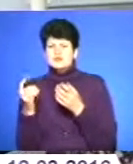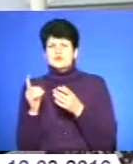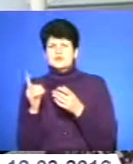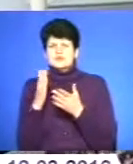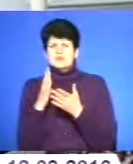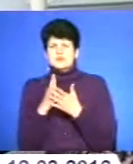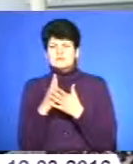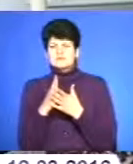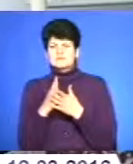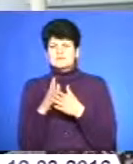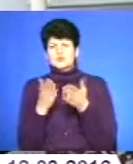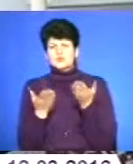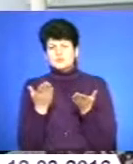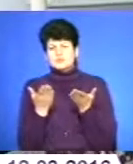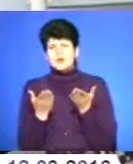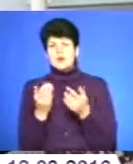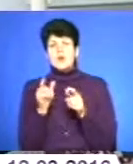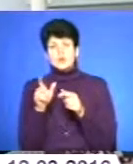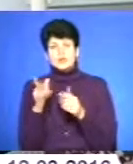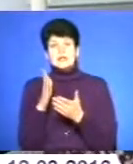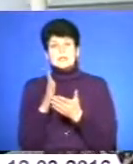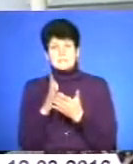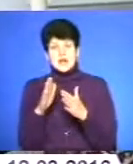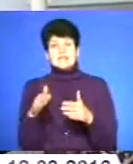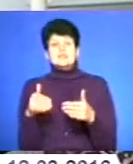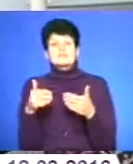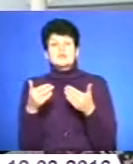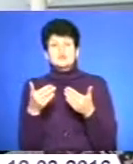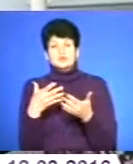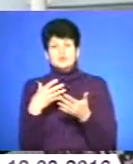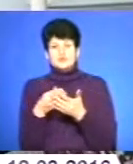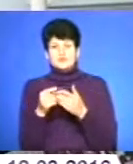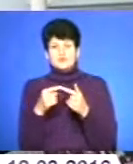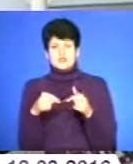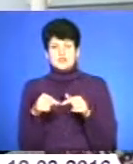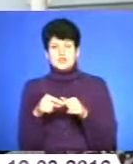підозрілі, значить людина має звернутися до свого дільничного лікаря.